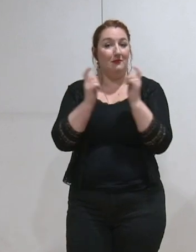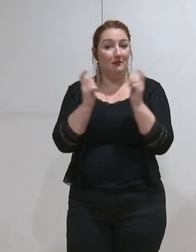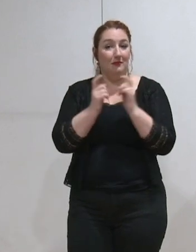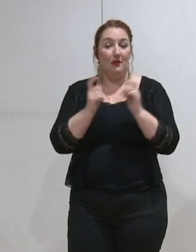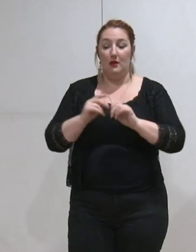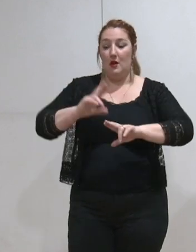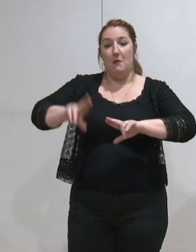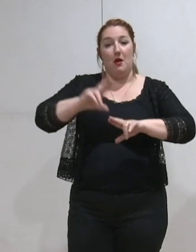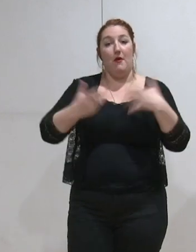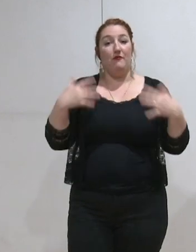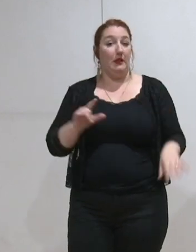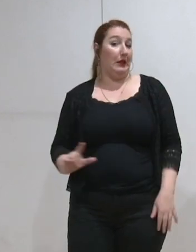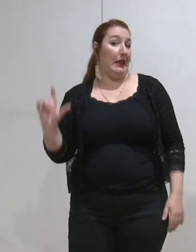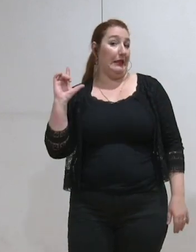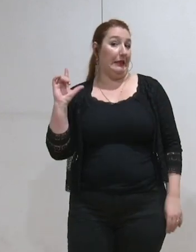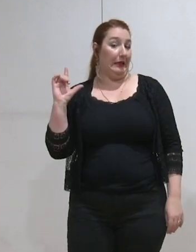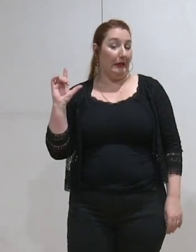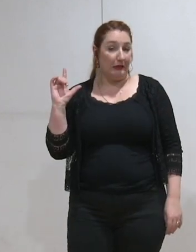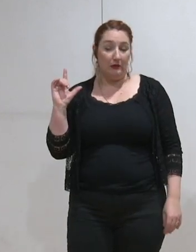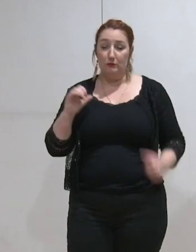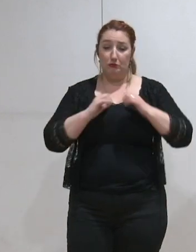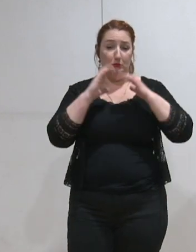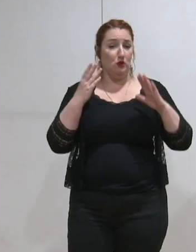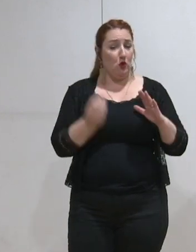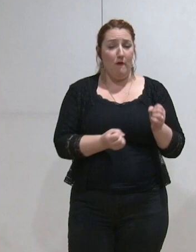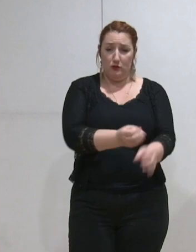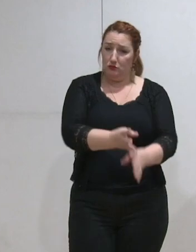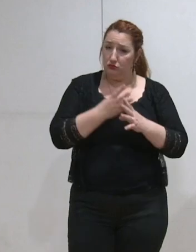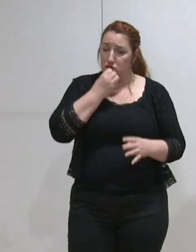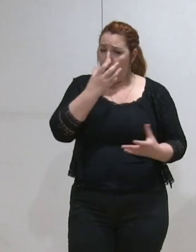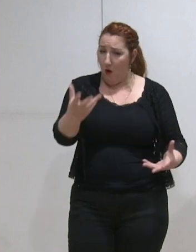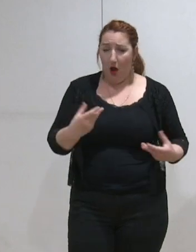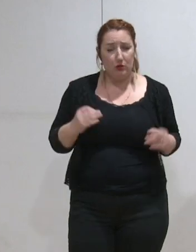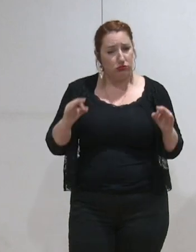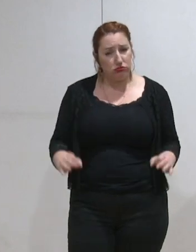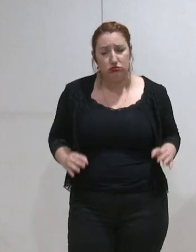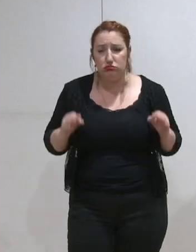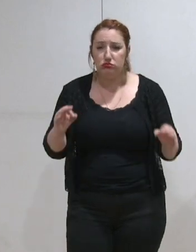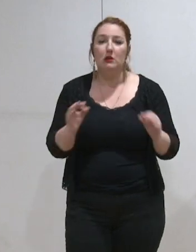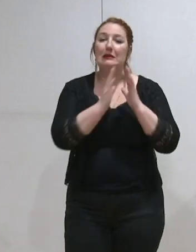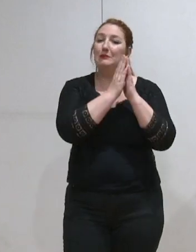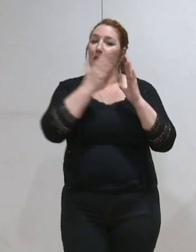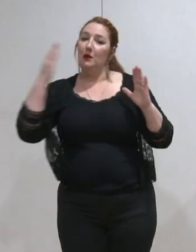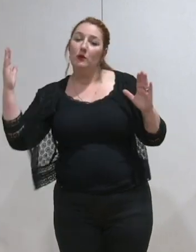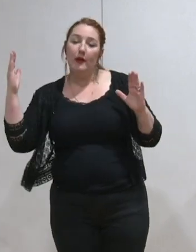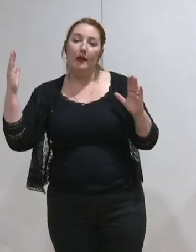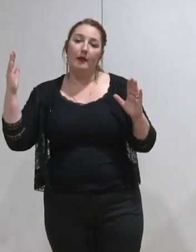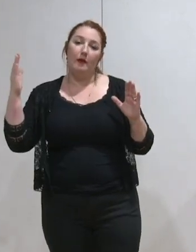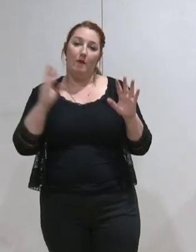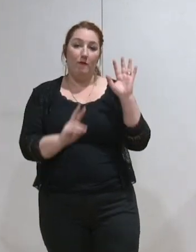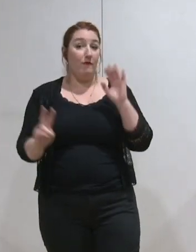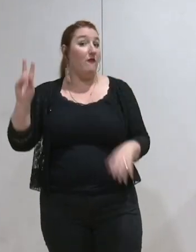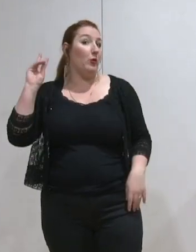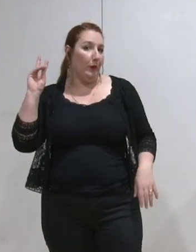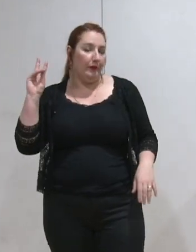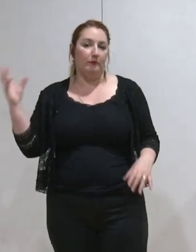rétablie dès lundi dans la maison de l'enfance elle a pu accueillir tous ces enfants normalement pour la bibliothèque cela a été vendredi donc